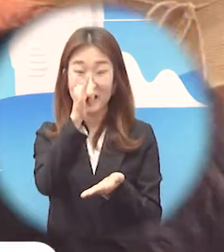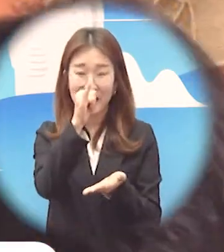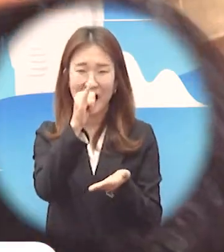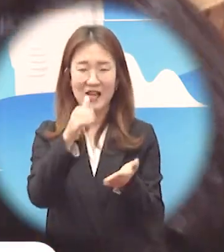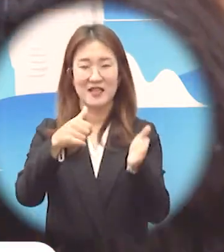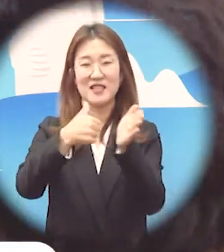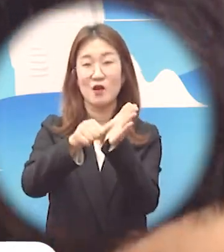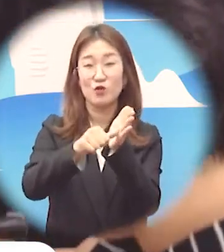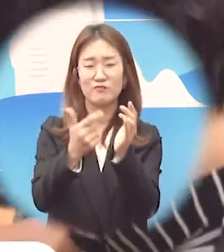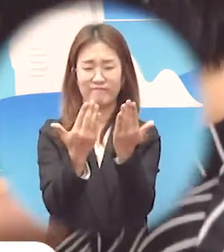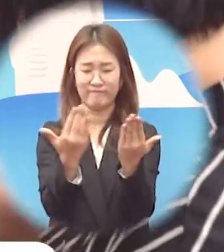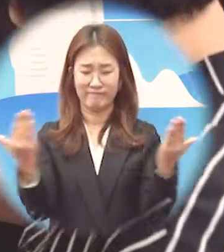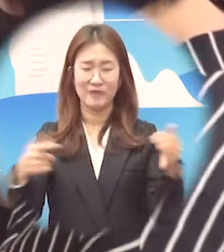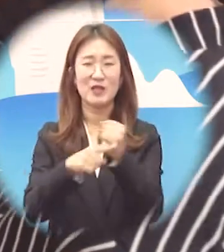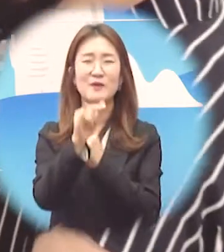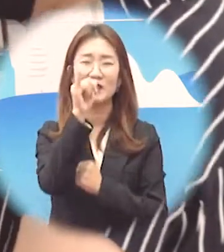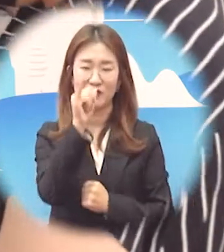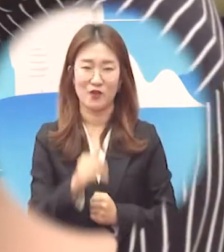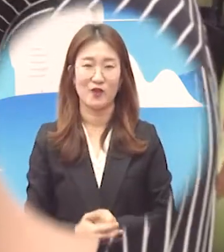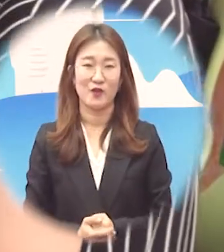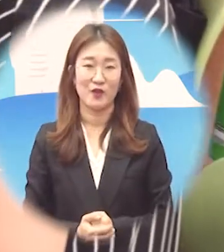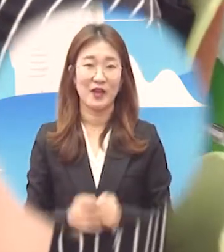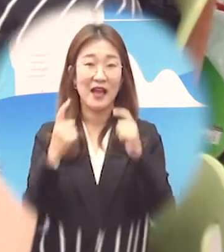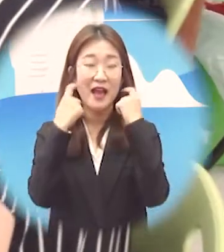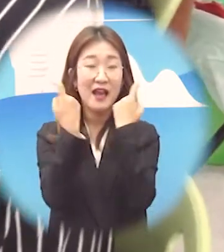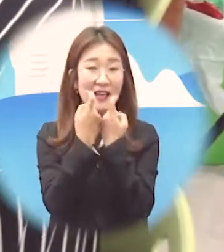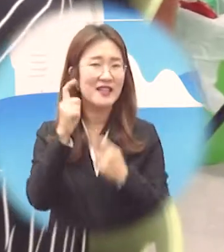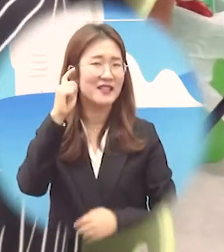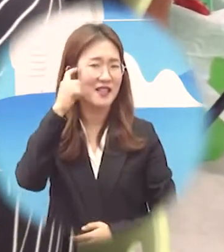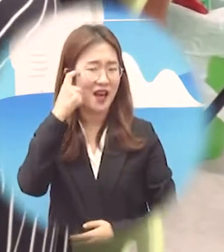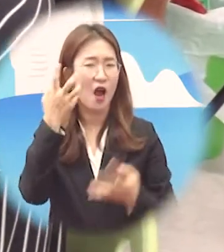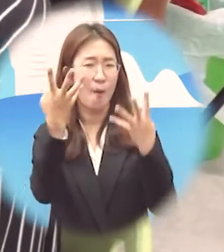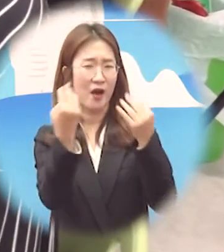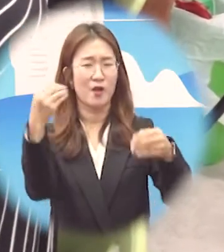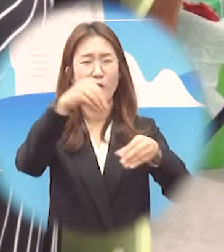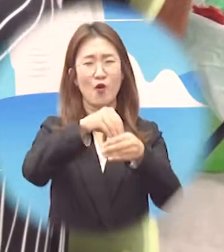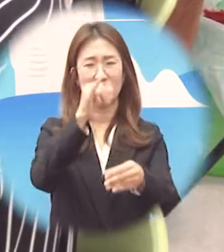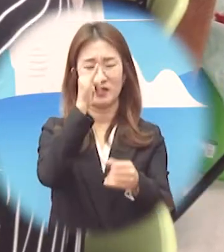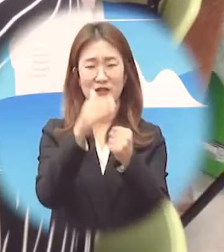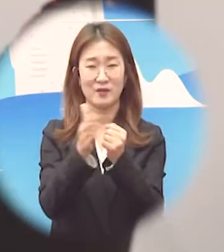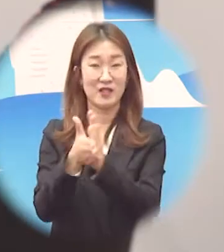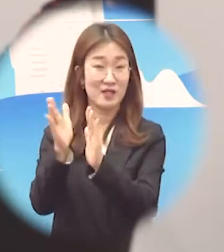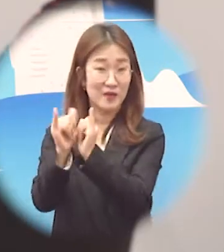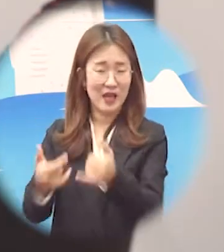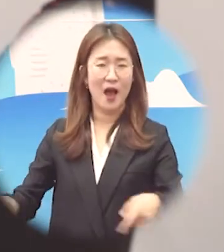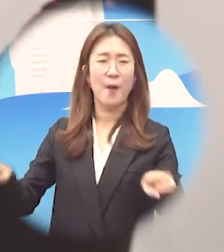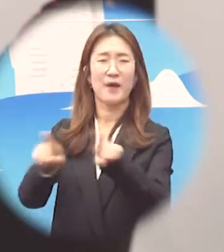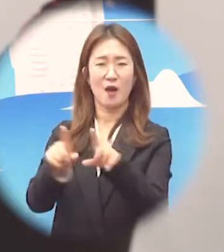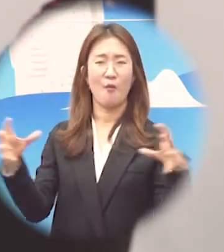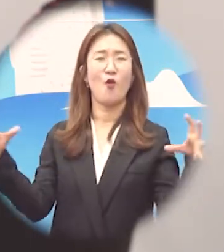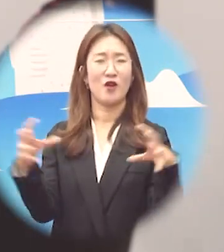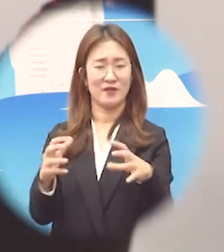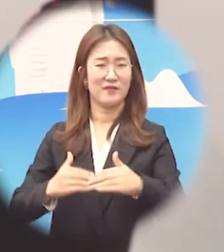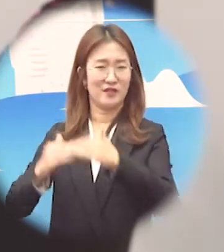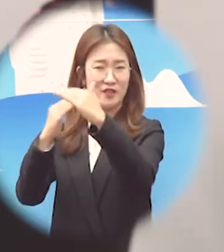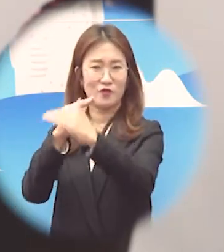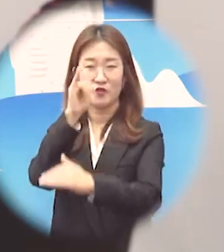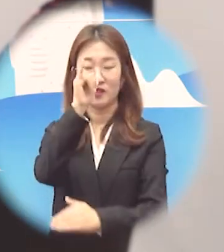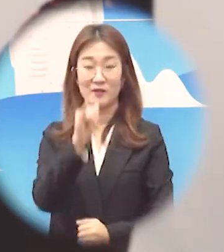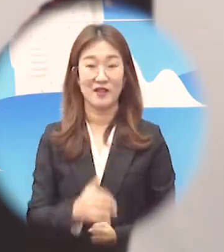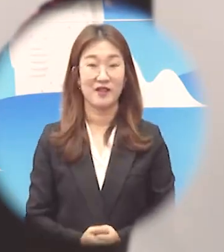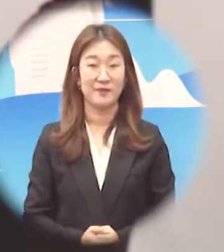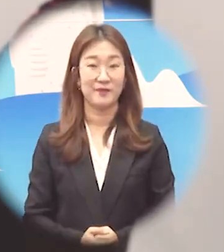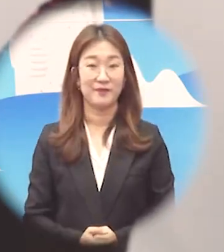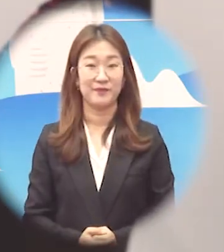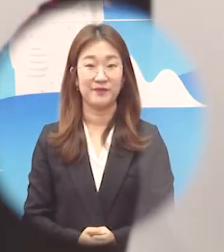형님들 좀 좋고 근데 작품이 같다 의미가 있어요 개인의 생각이 많이 들어가서 그래서 이제 신들과 함께